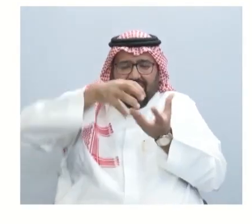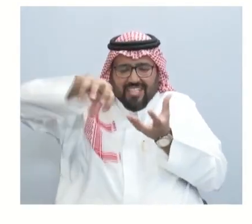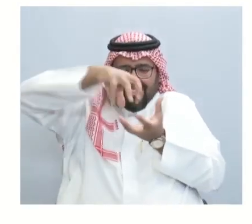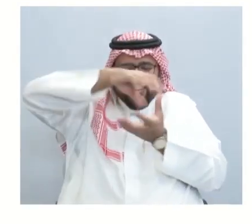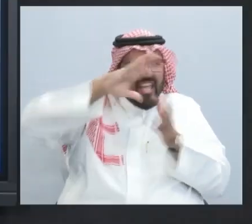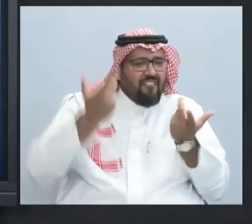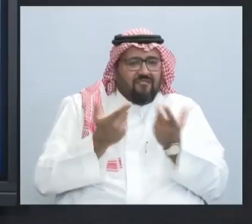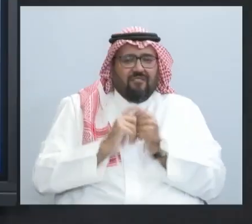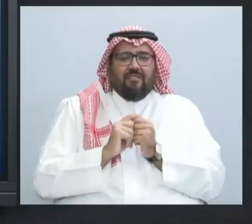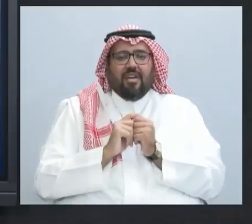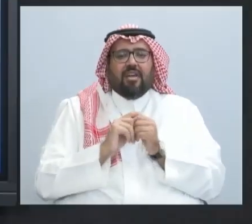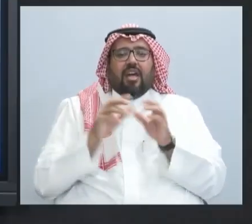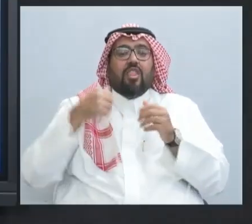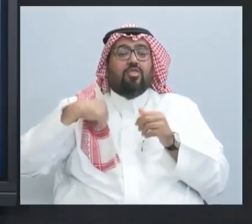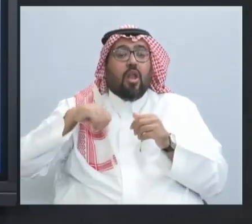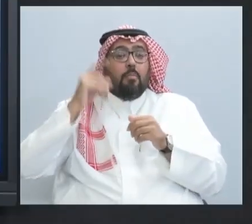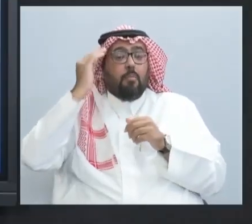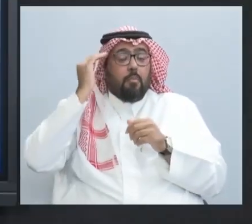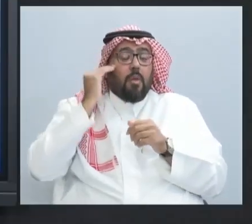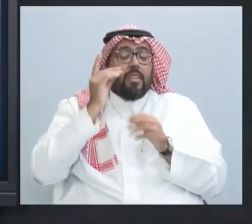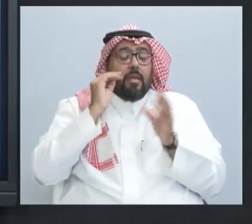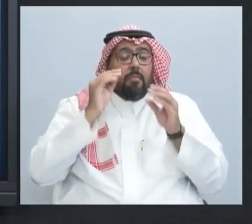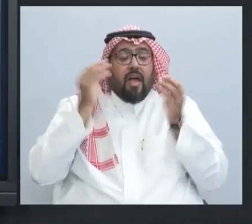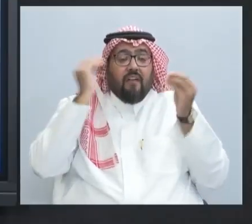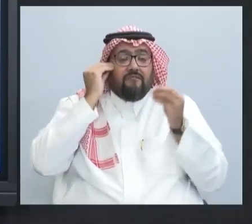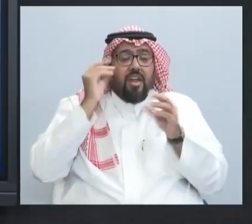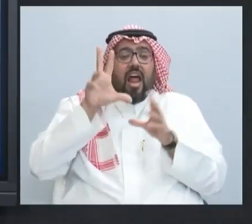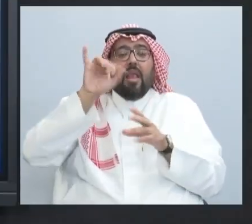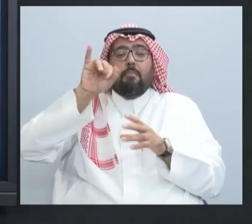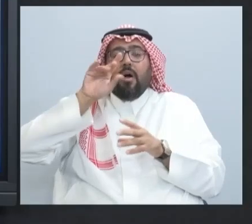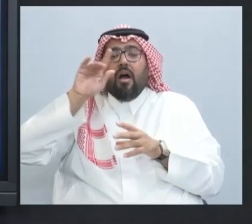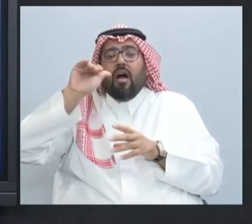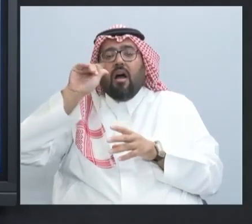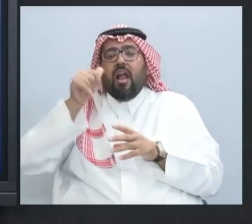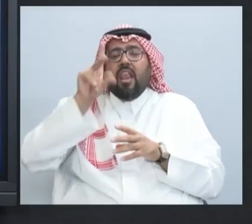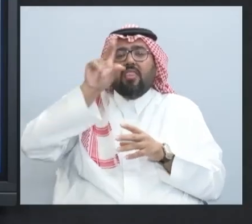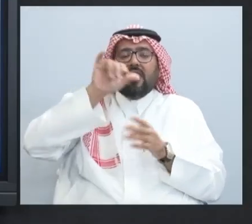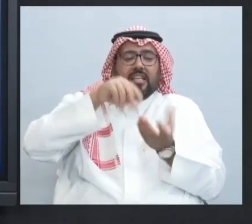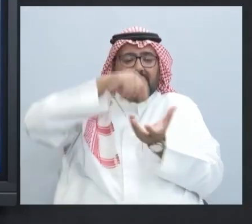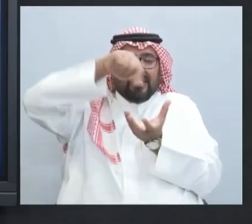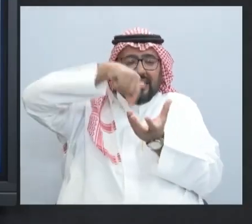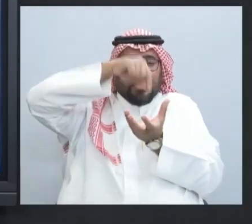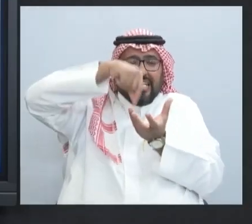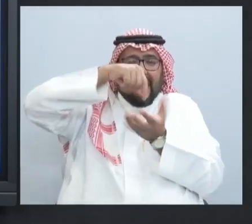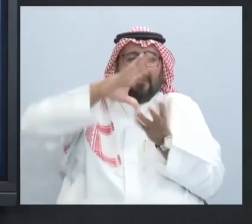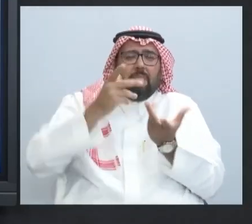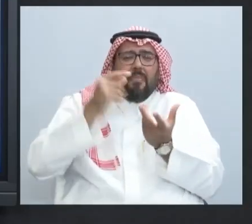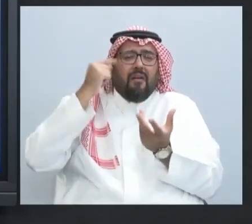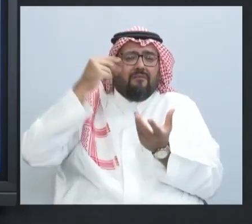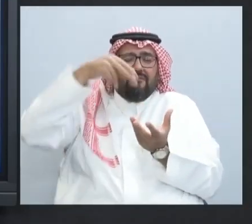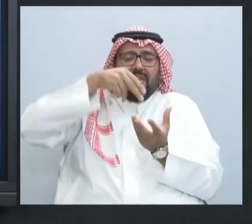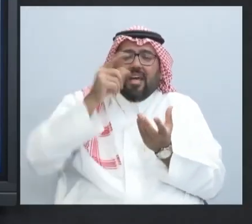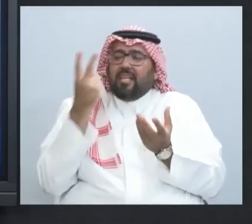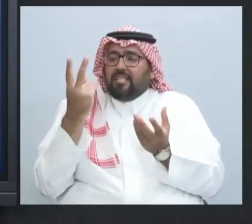البدايه عزيزي الطالب وعزيزتي الطالبه تعرفنا على المخاليط وذكرنا ان المخلوط يتكون من